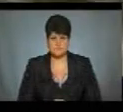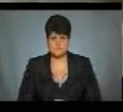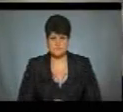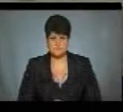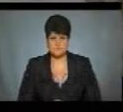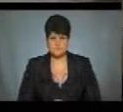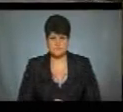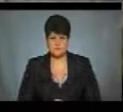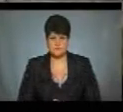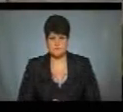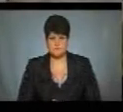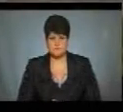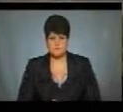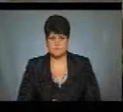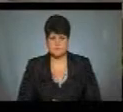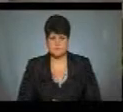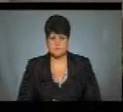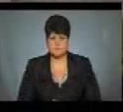Я буду стояв тут на.